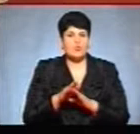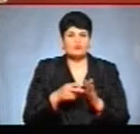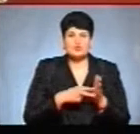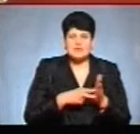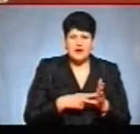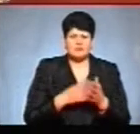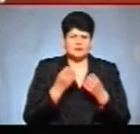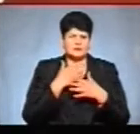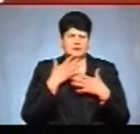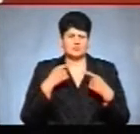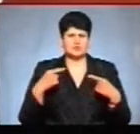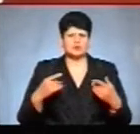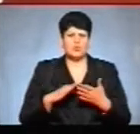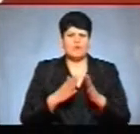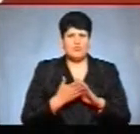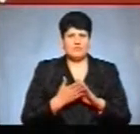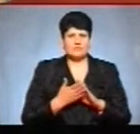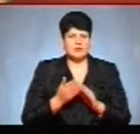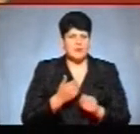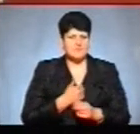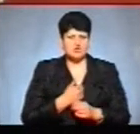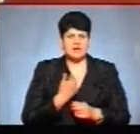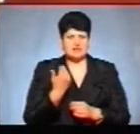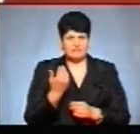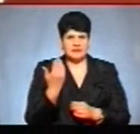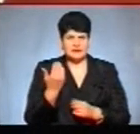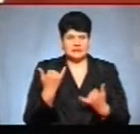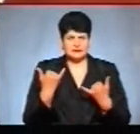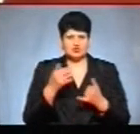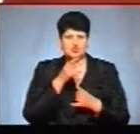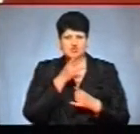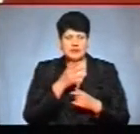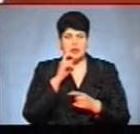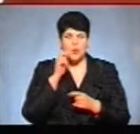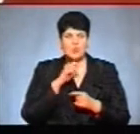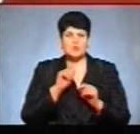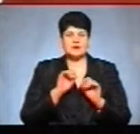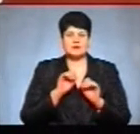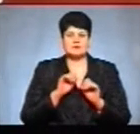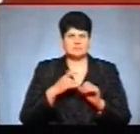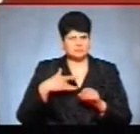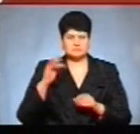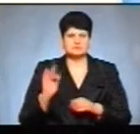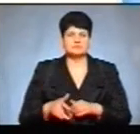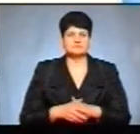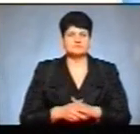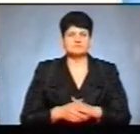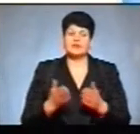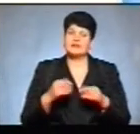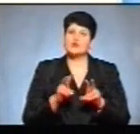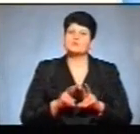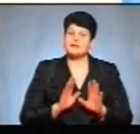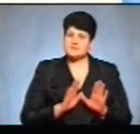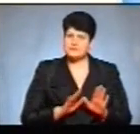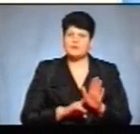ще ряд інших умов. Чи не вважаєте ви їх на теперішній час для українців надто жорсткими? Давайте розберемося.